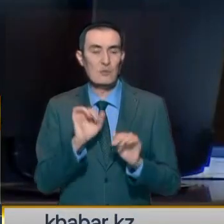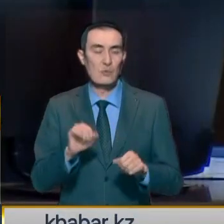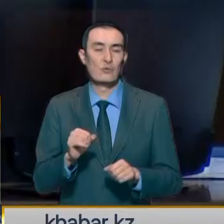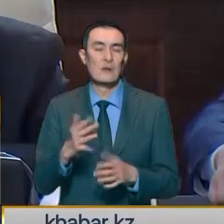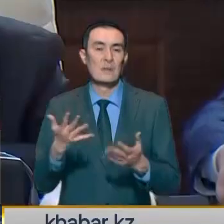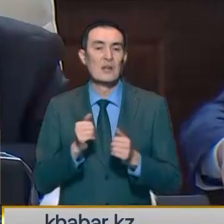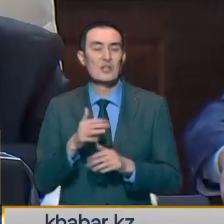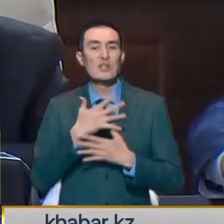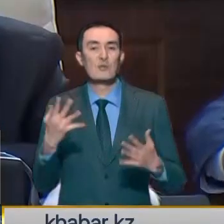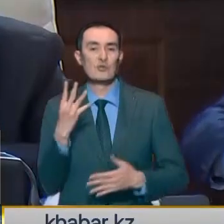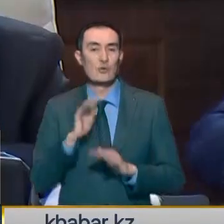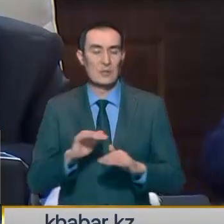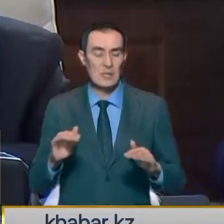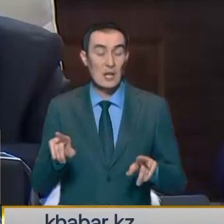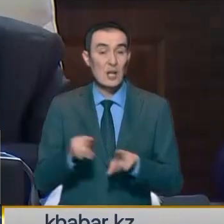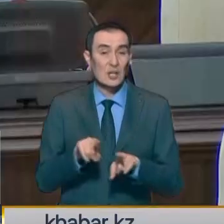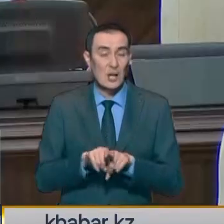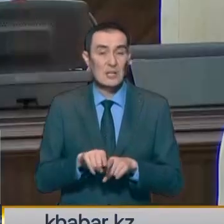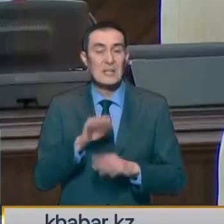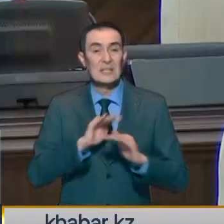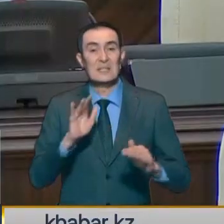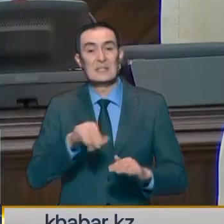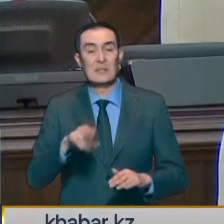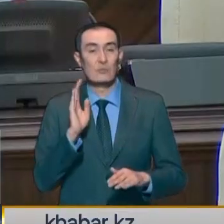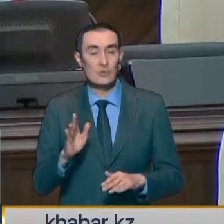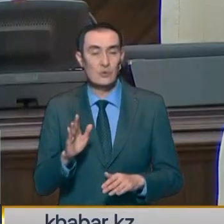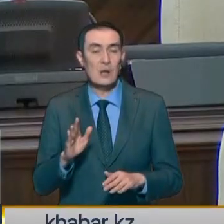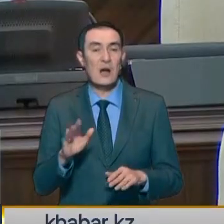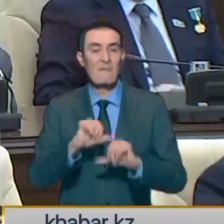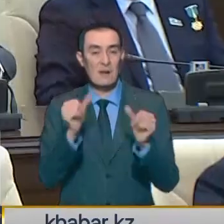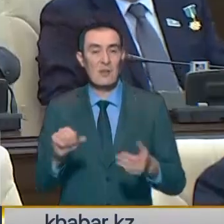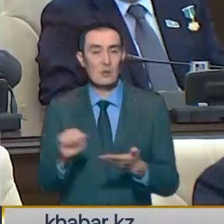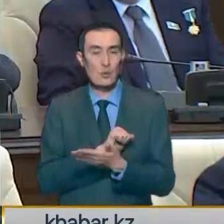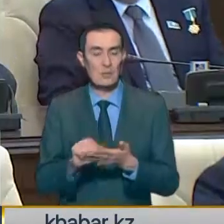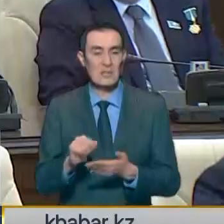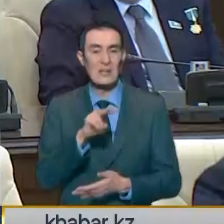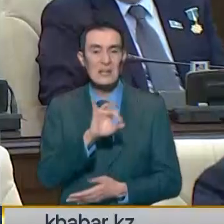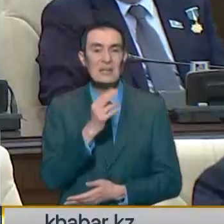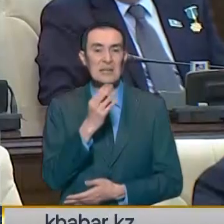смогут брать не более 4 детей. Кроме того, детские сады теперь будут лицензировать в Казахстане.